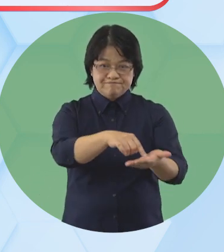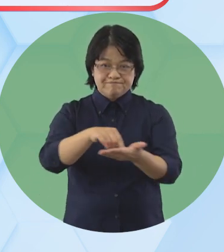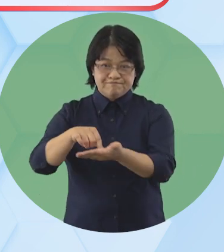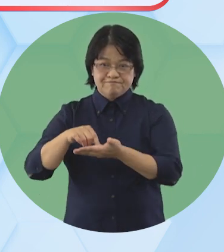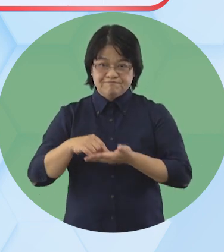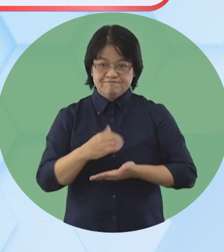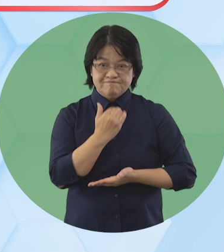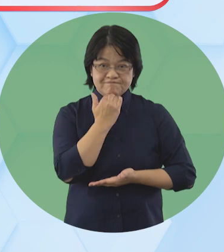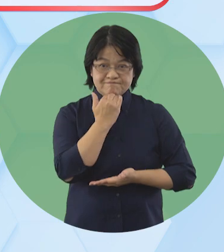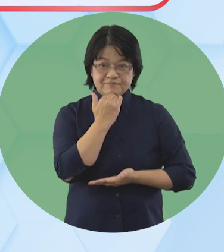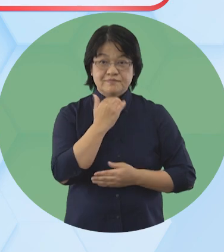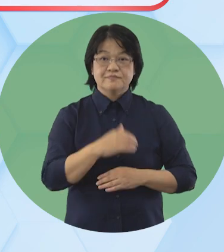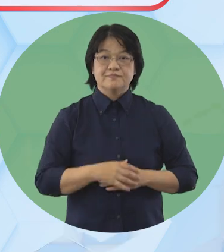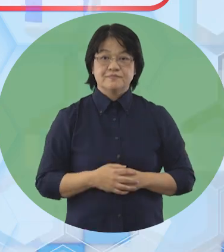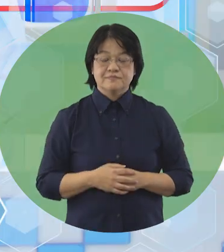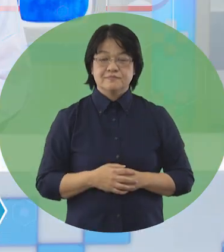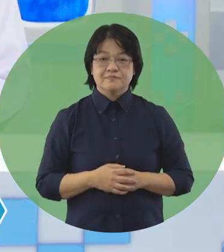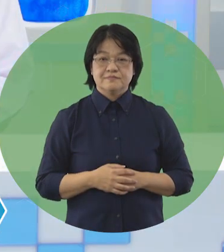ってるぞよ。